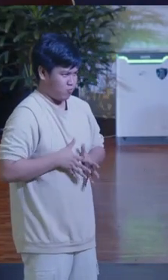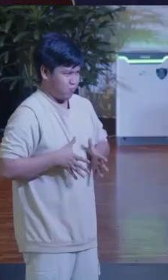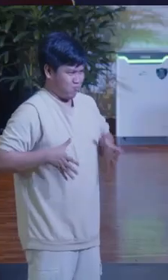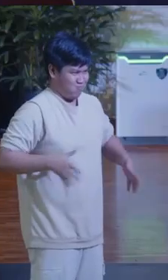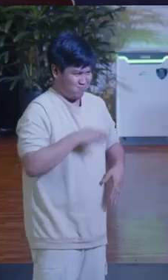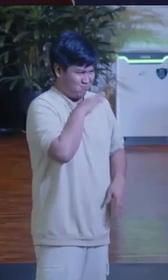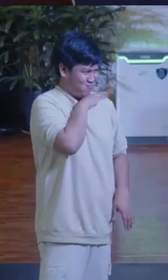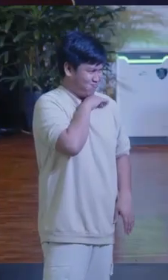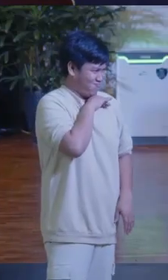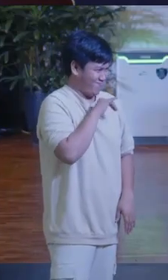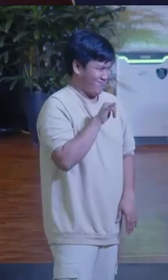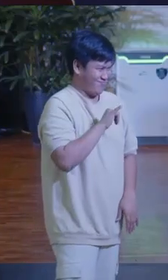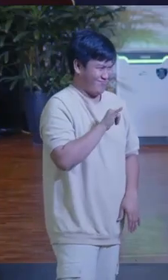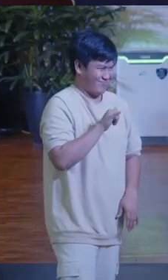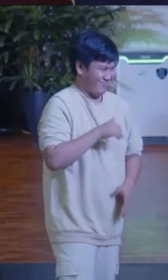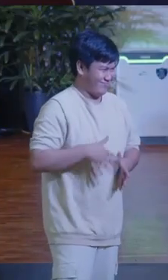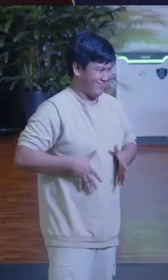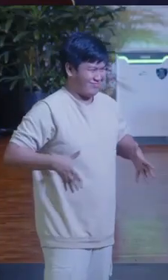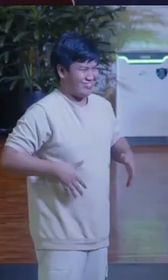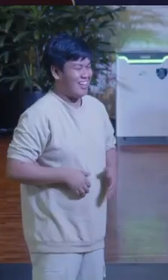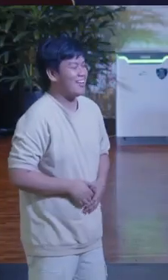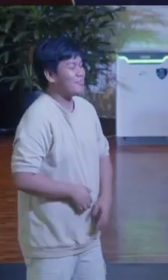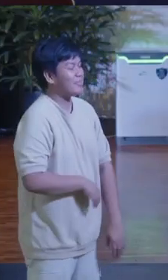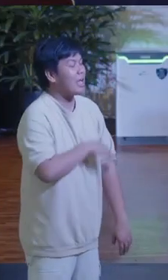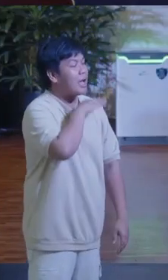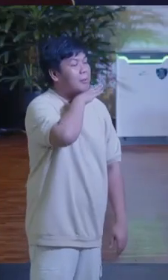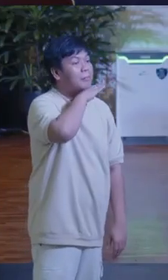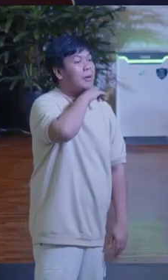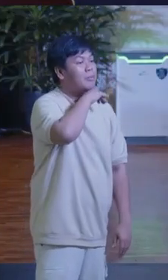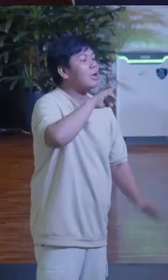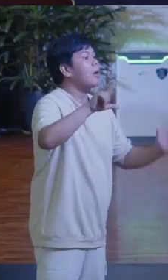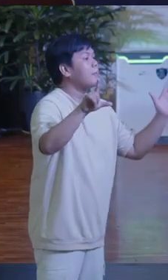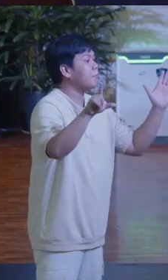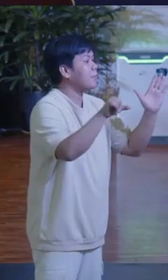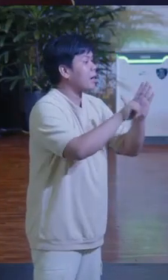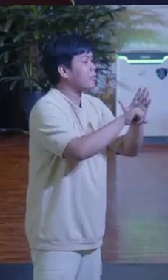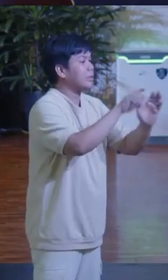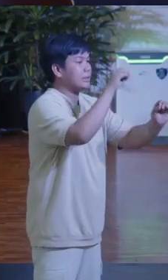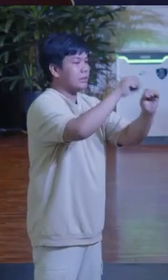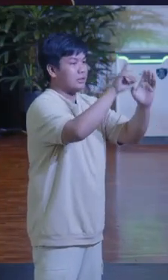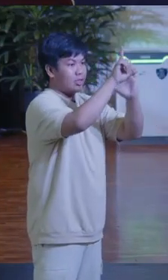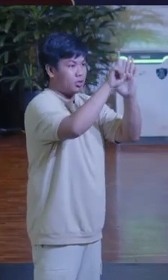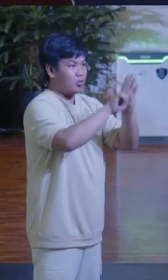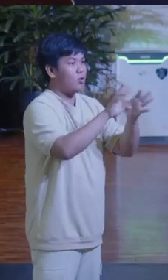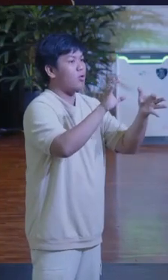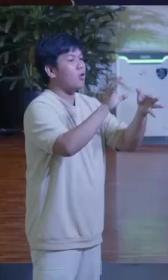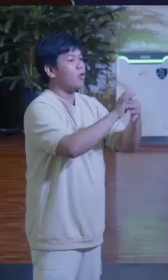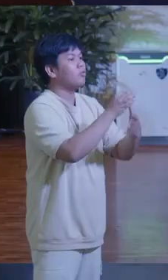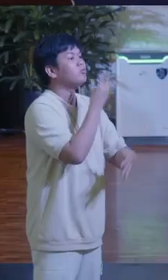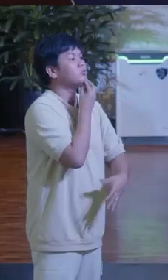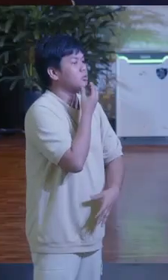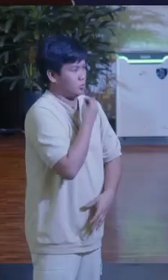Nagkakababuyan na naman. No? Baboy po, ganun. Kaya bawal silang kumain ng pork.